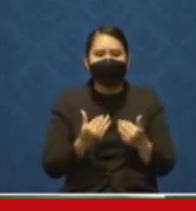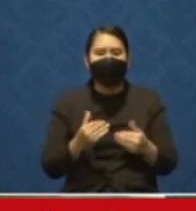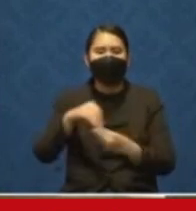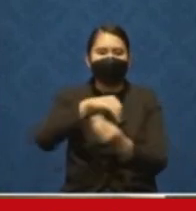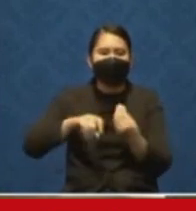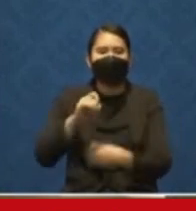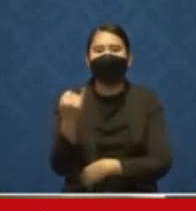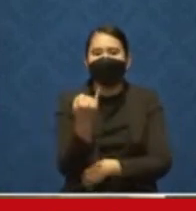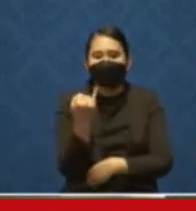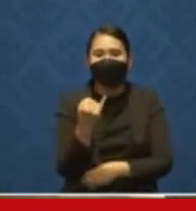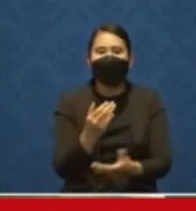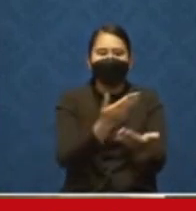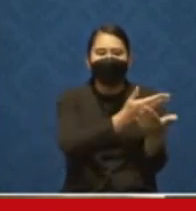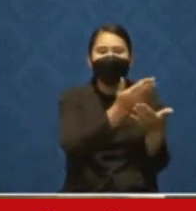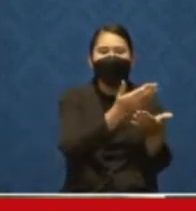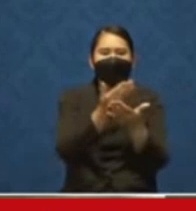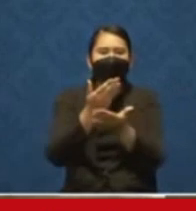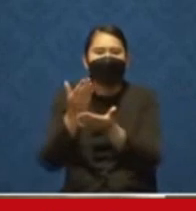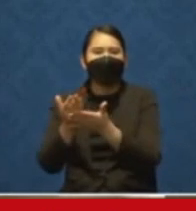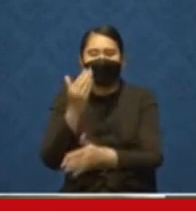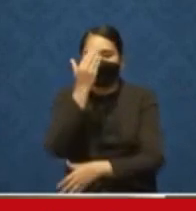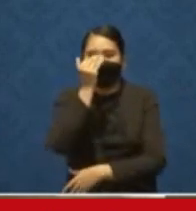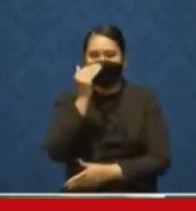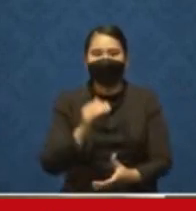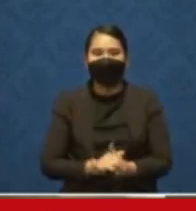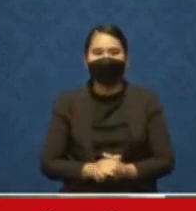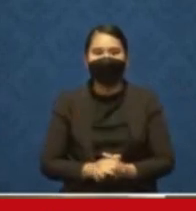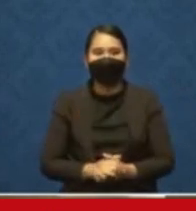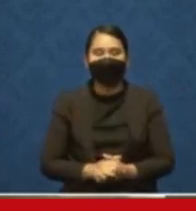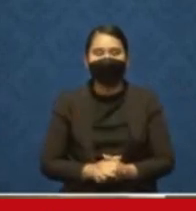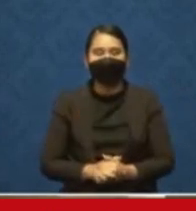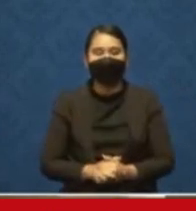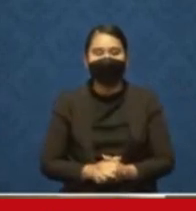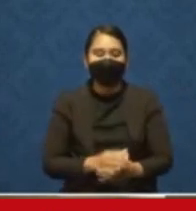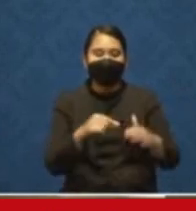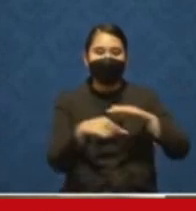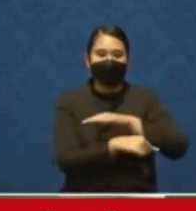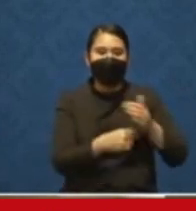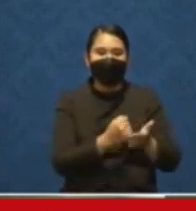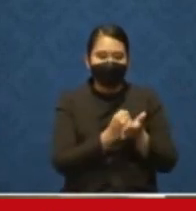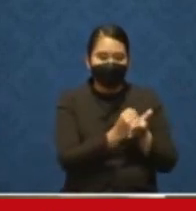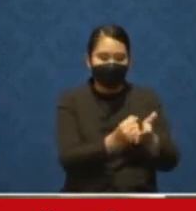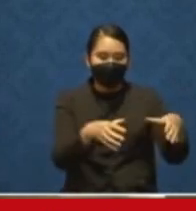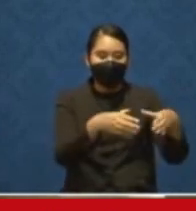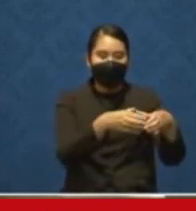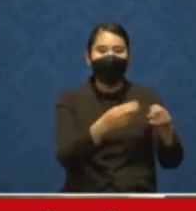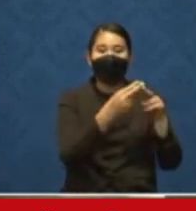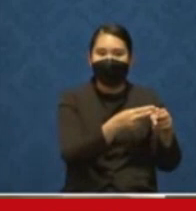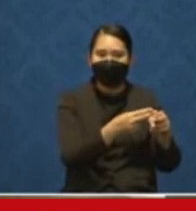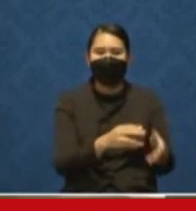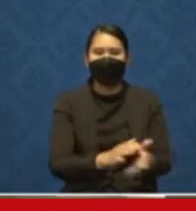เอานี้เอาหน่อยก็เอาแต่นี่คนมันลำบากจะตายท่านอย่างนี้อารมณ์มากองค์อารมณ์มาซื้อมา